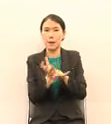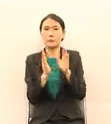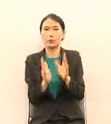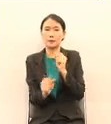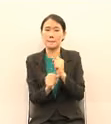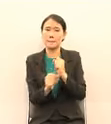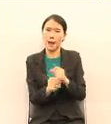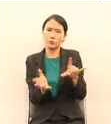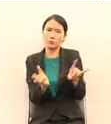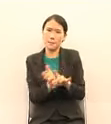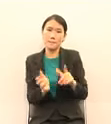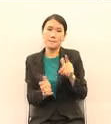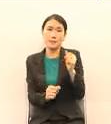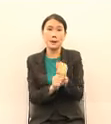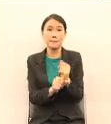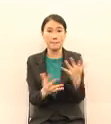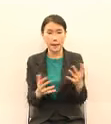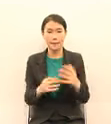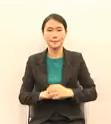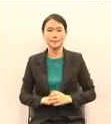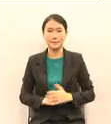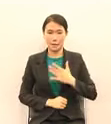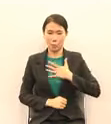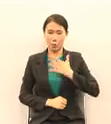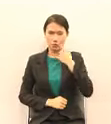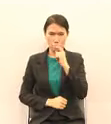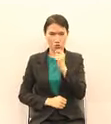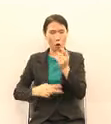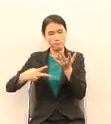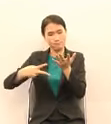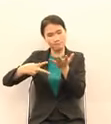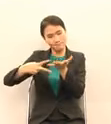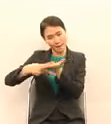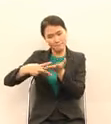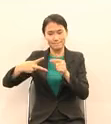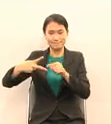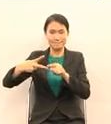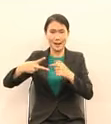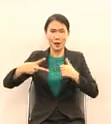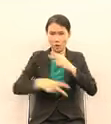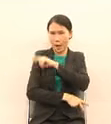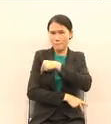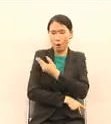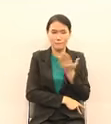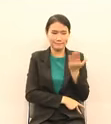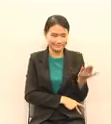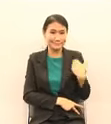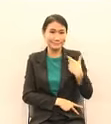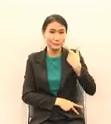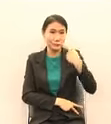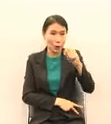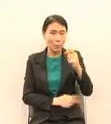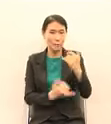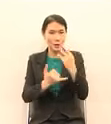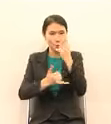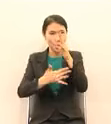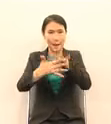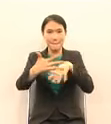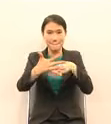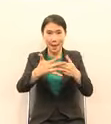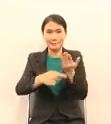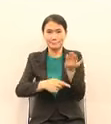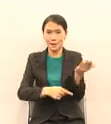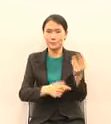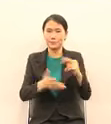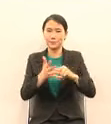งบ้างคะ ผมตอบส่วนหนึ่งแล้วก็ให้ผู้ตรวจธงชัยช่วยผมอีกส่วนหนึ่งนะแล้วก็ในส่วนของแผนสื่อสารเดี๋ยวคุณหมอวรสเนี่